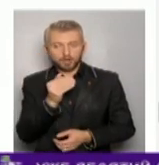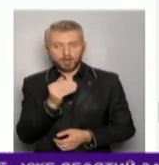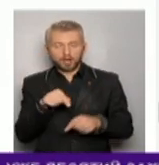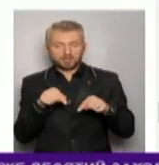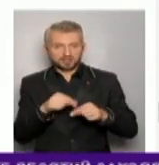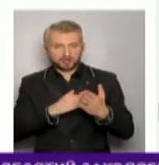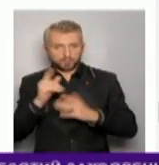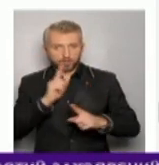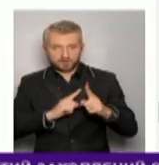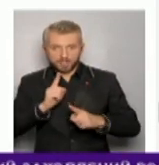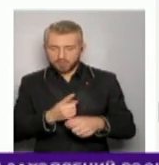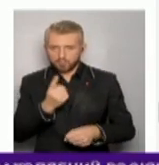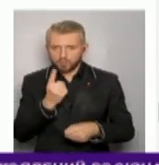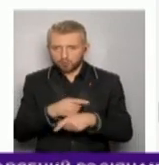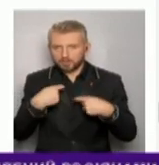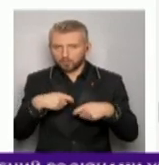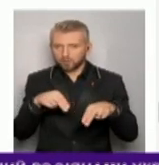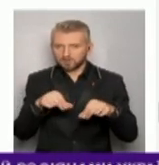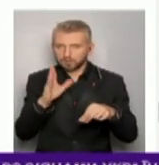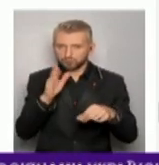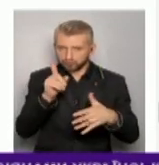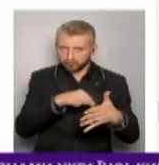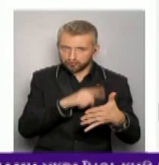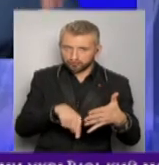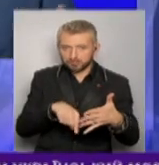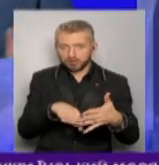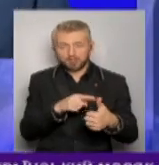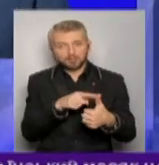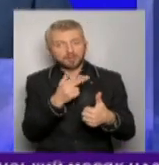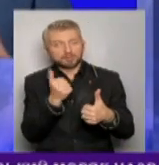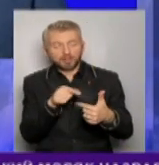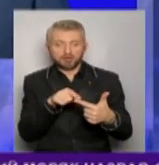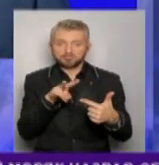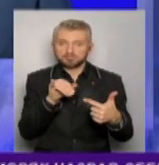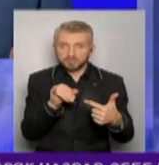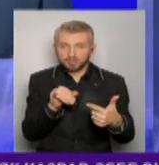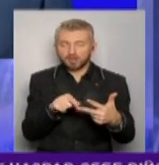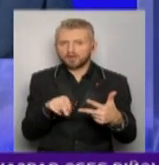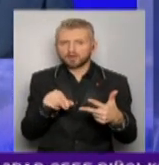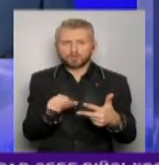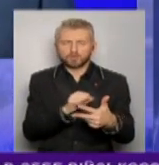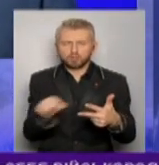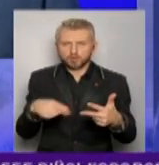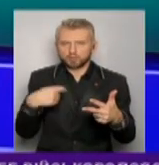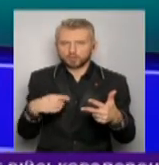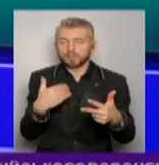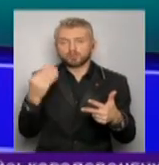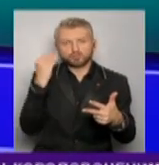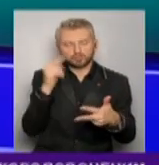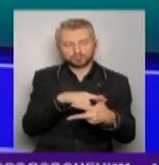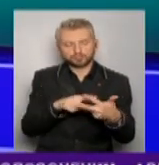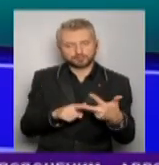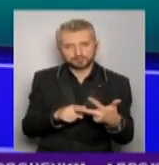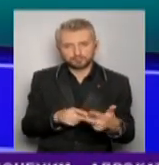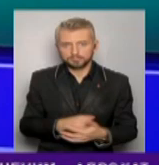нинішня Верховна Рада мораторій на продаж землі? Так, ні, і, можливо, такий варіант землю взагалі не можна продавати, на вашу думку. Ну що